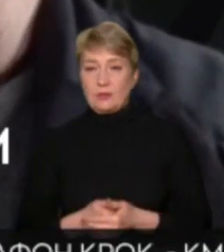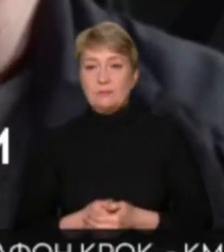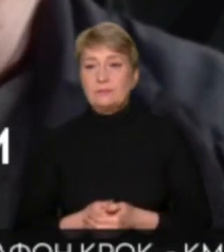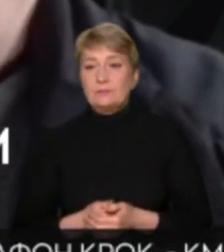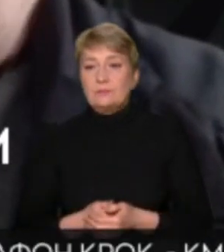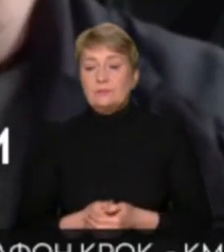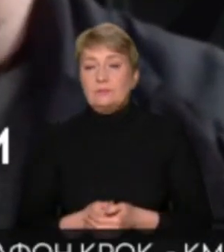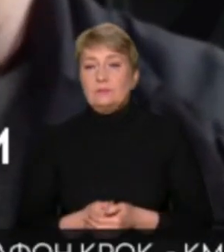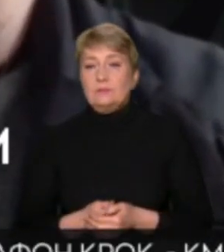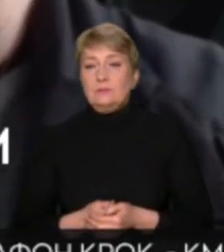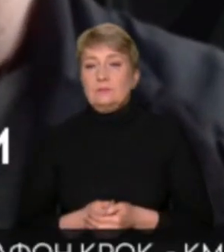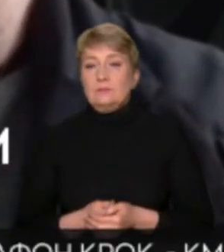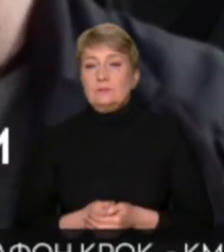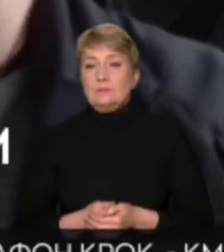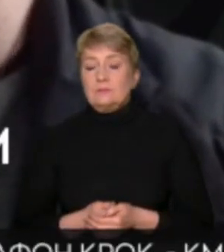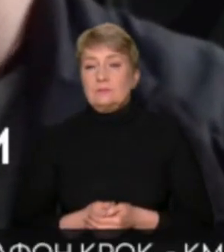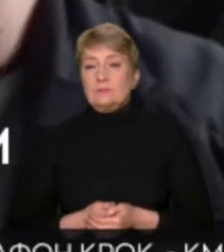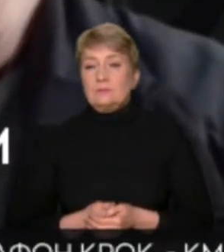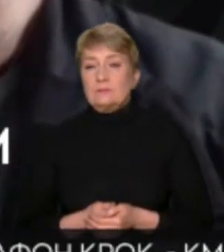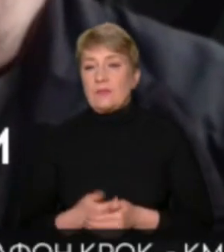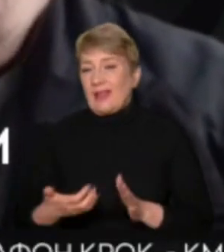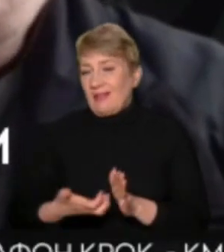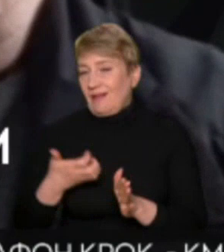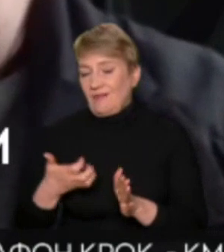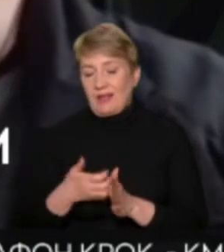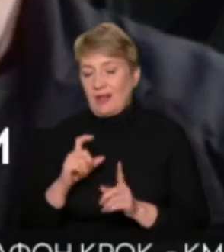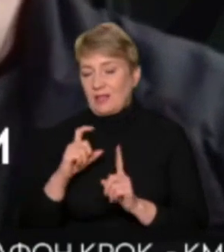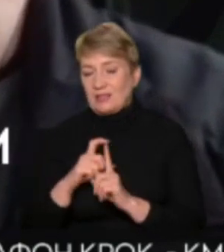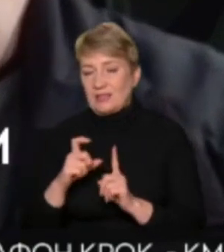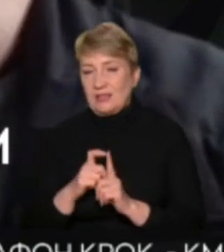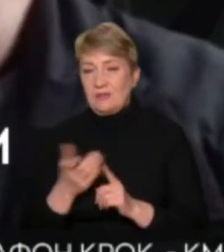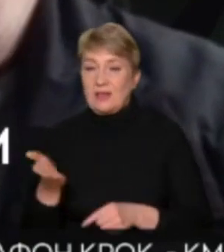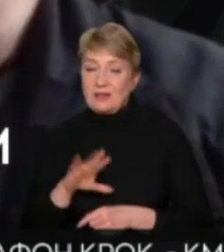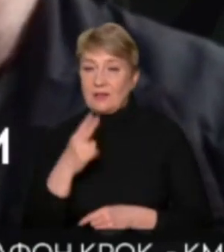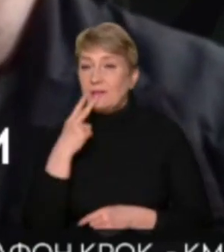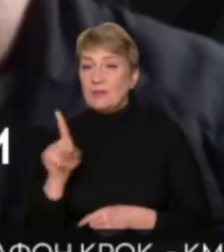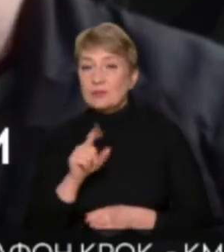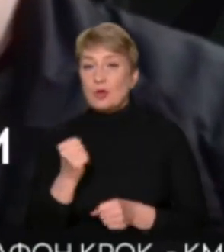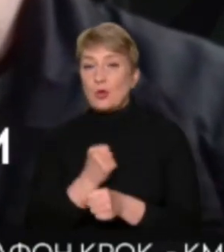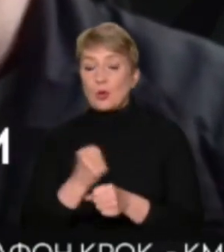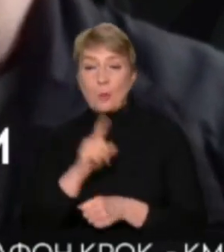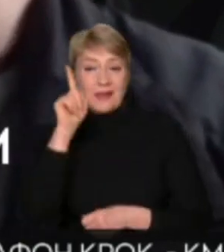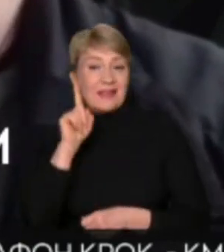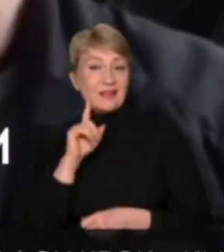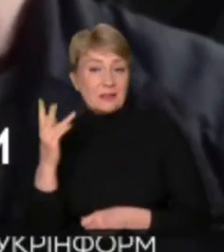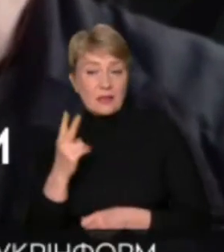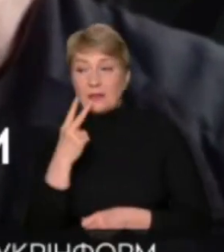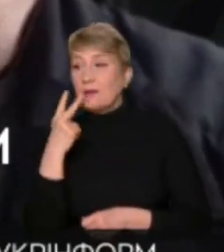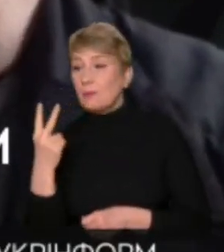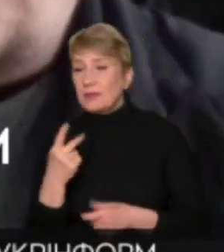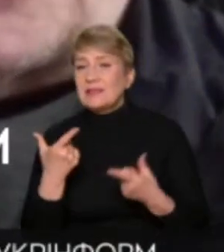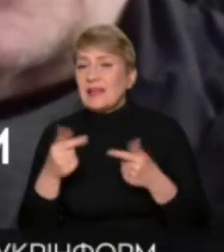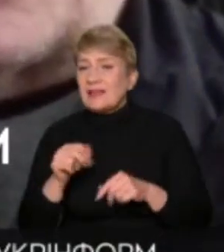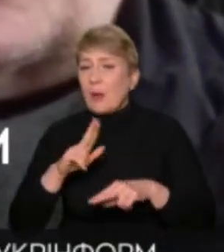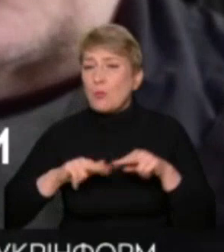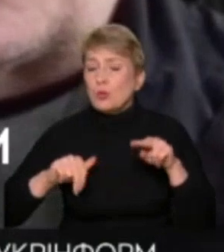ну, знаєте, навіть бракує слів. От давайте подивимося, що робить Ізраїль. Коли вони побачили, що десь будуються, ще не атакують їх,